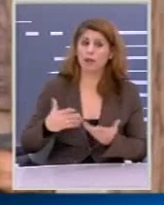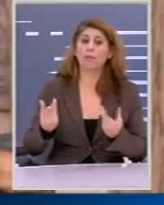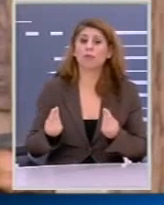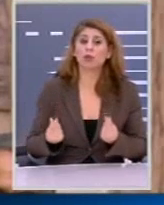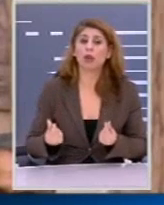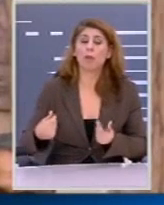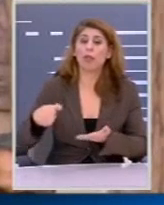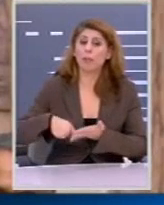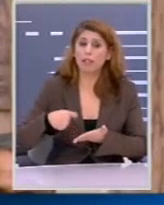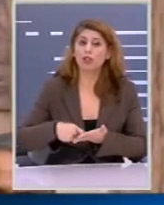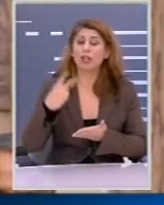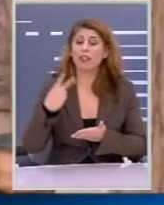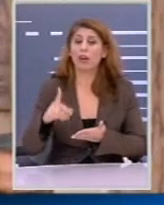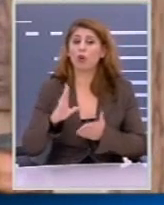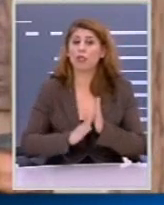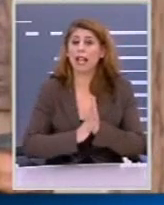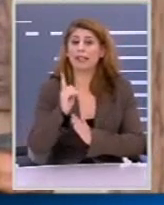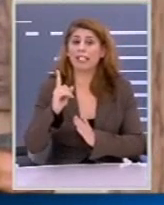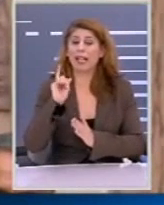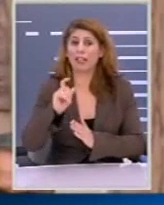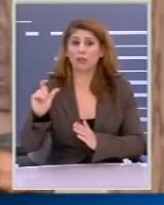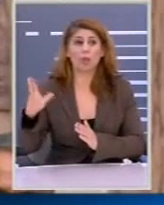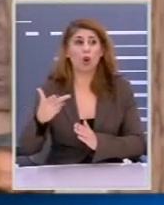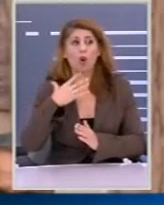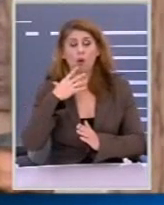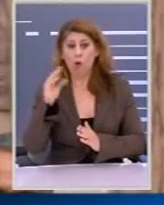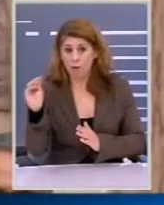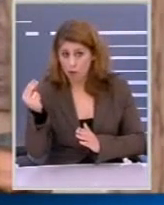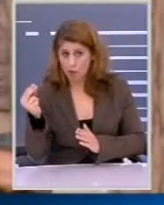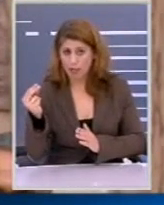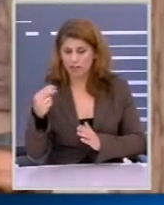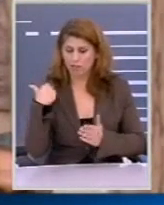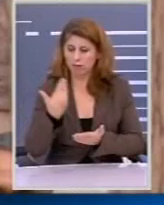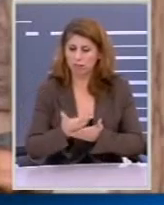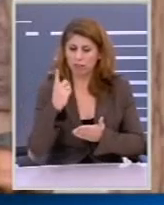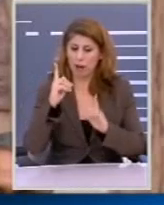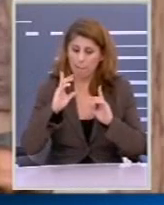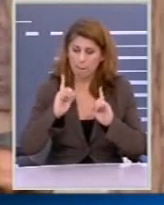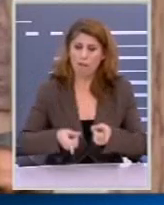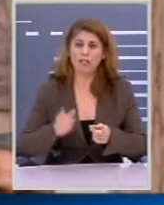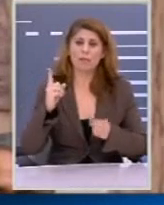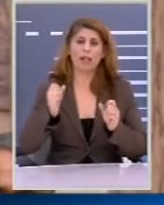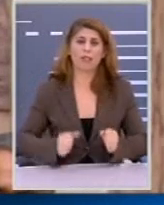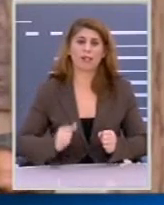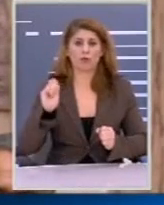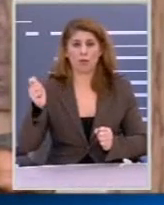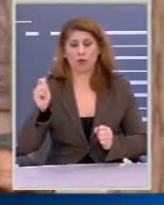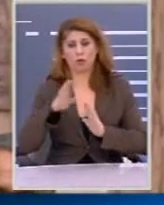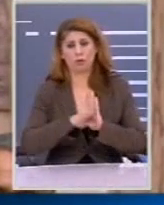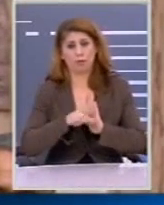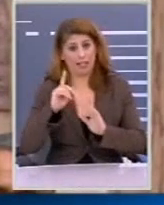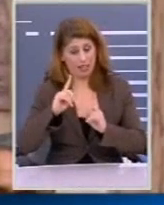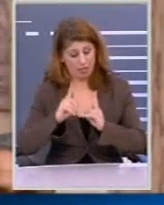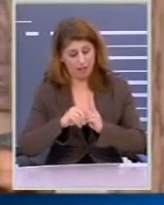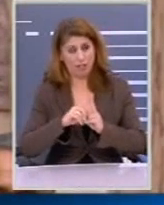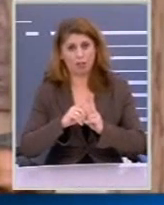θα πληρώσετε 211 εκατομμύρια, γιατί η Βουλή απαιτεί μια απόφαση και μια θέση του πολιτικού συστήματος. Και ένα δεύτερο για τον